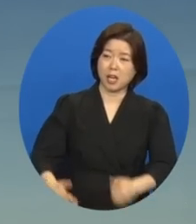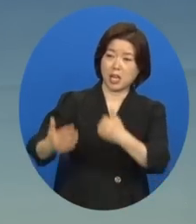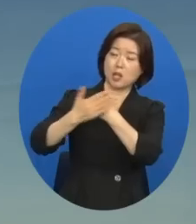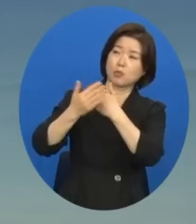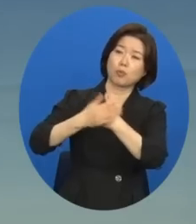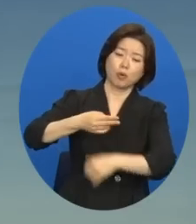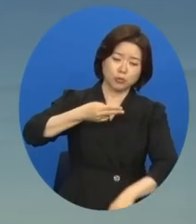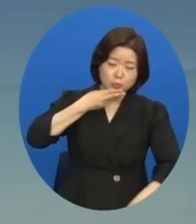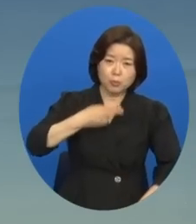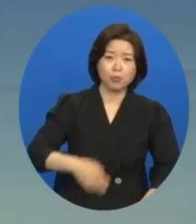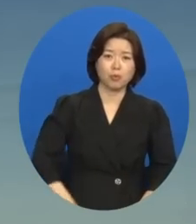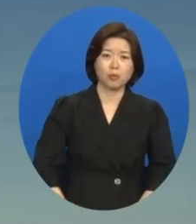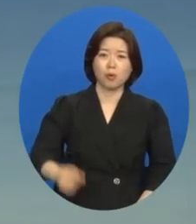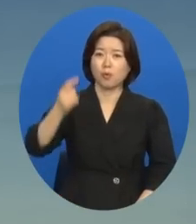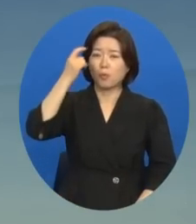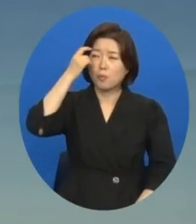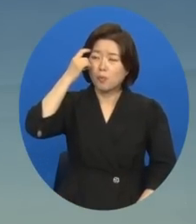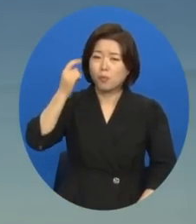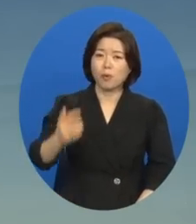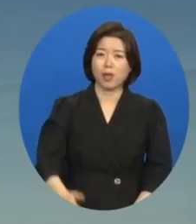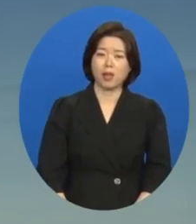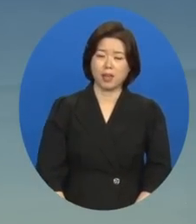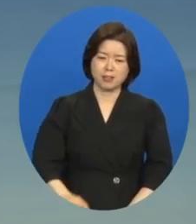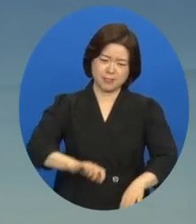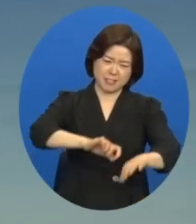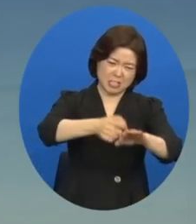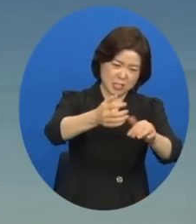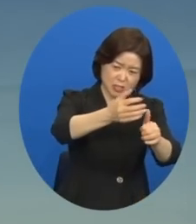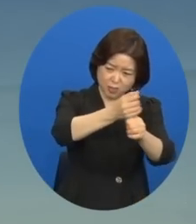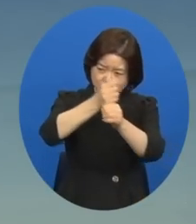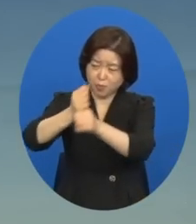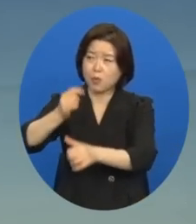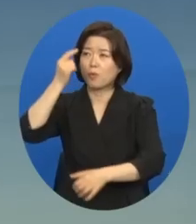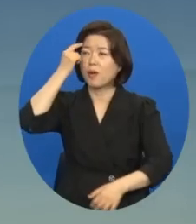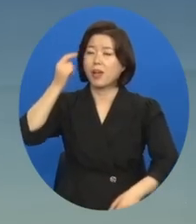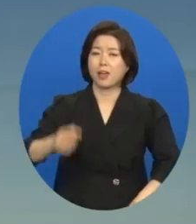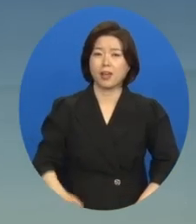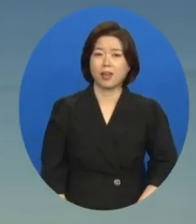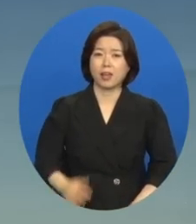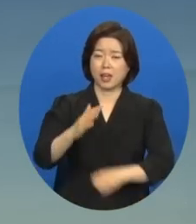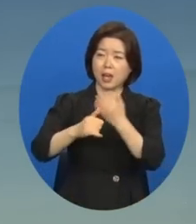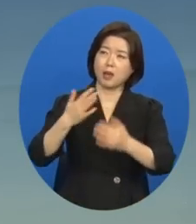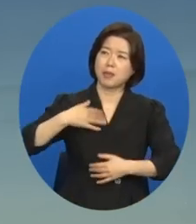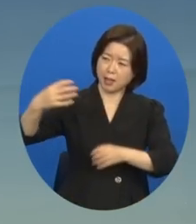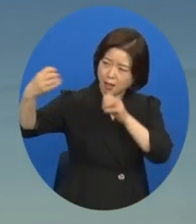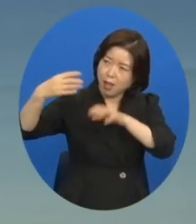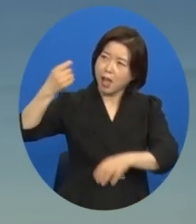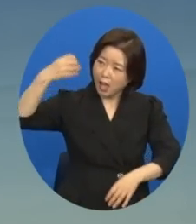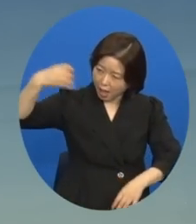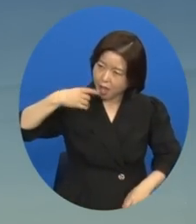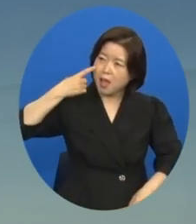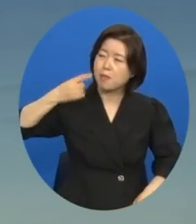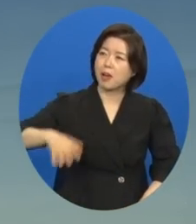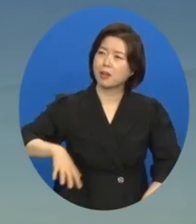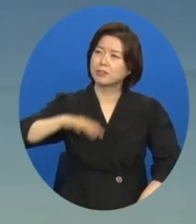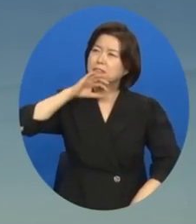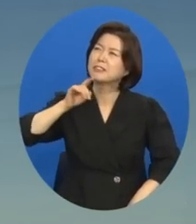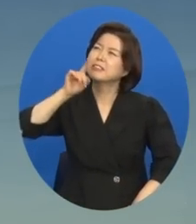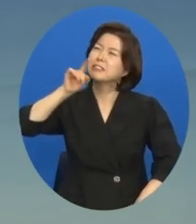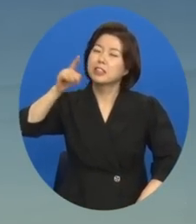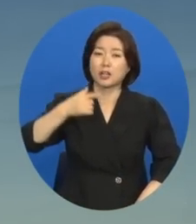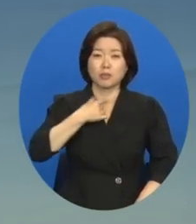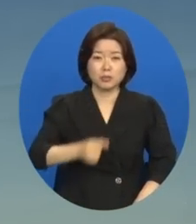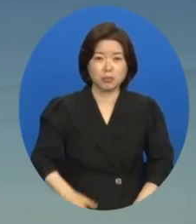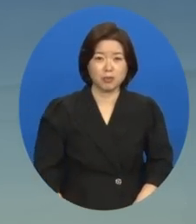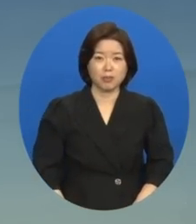못할 망정 왜 그렇게 억지로 끌어내시는 거예요? 하나님, 한번 저랑 얘기 좀 해보세요. 따지고 싶었어요.